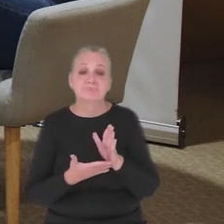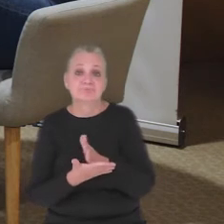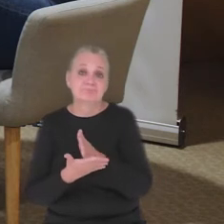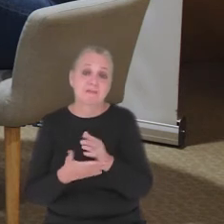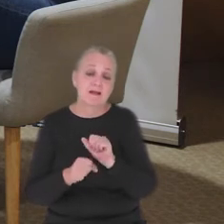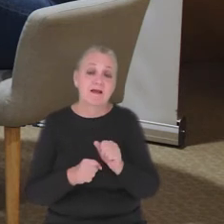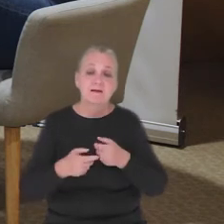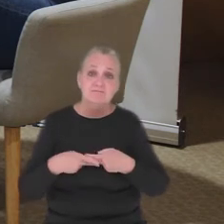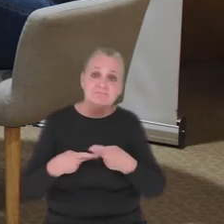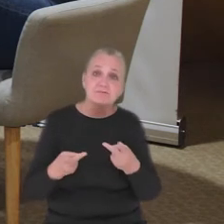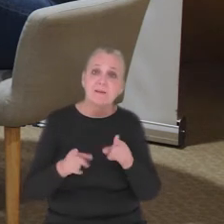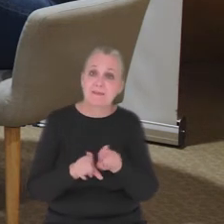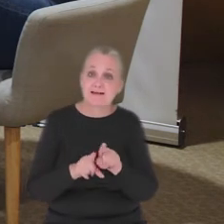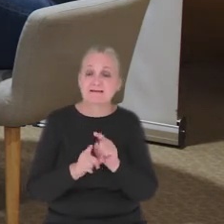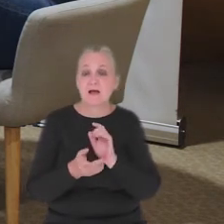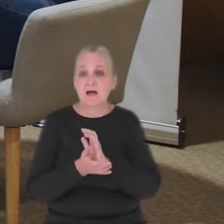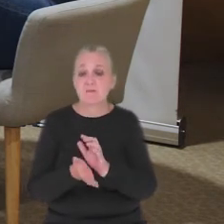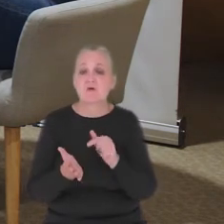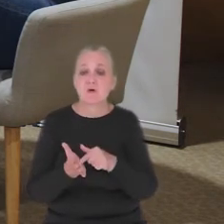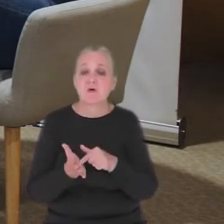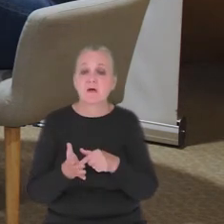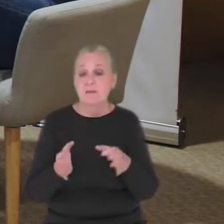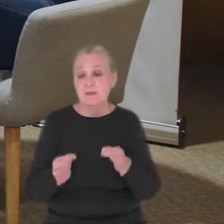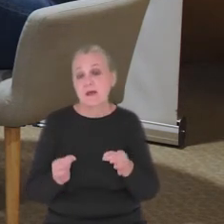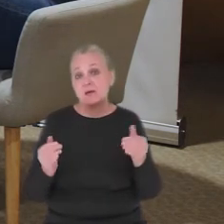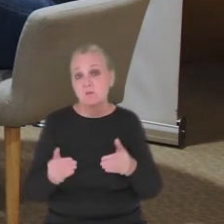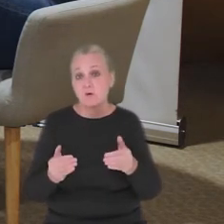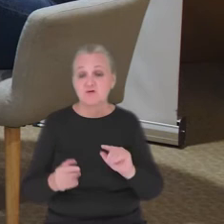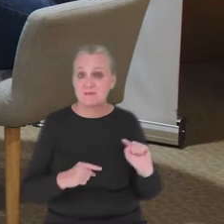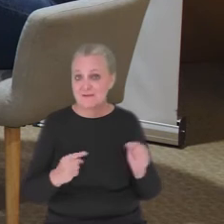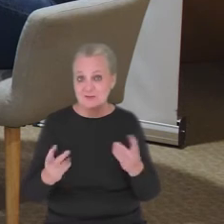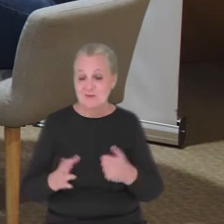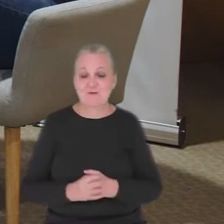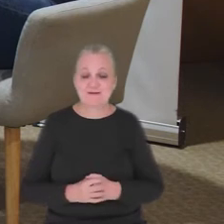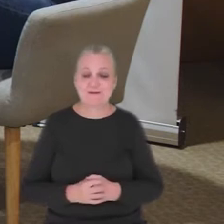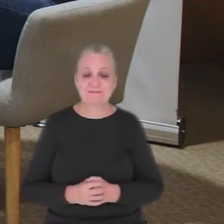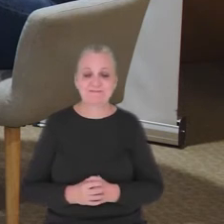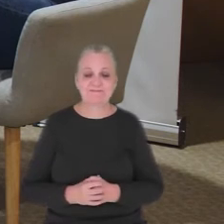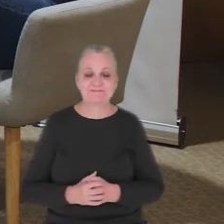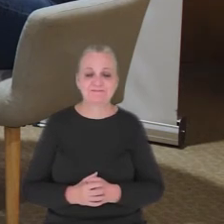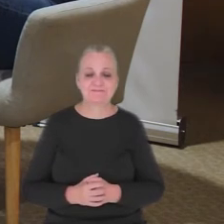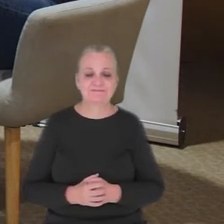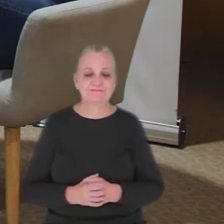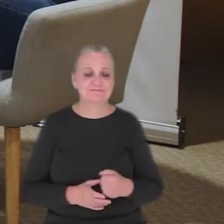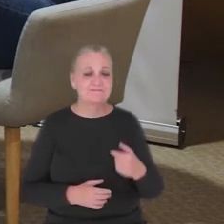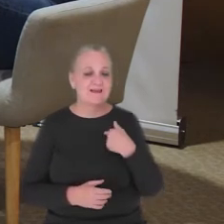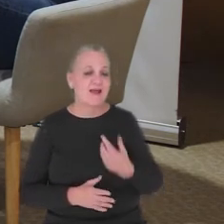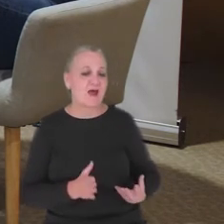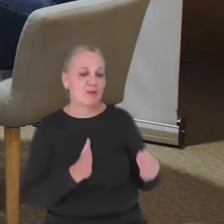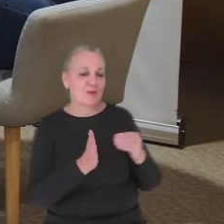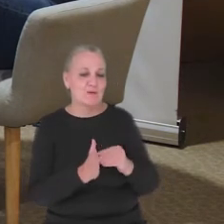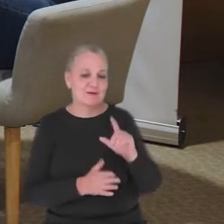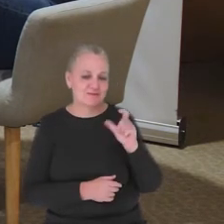te publikacje, no i możemy, i teraz możemy już dyskutować. Ja jeszcze dodam, że na